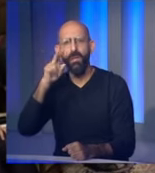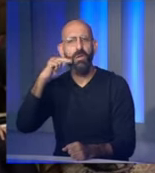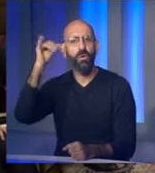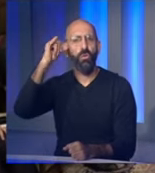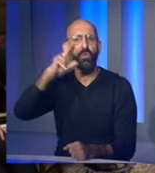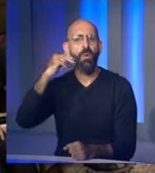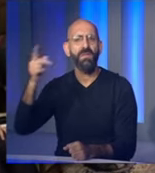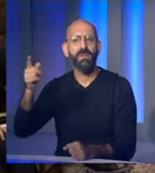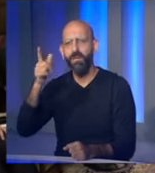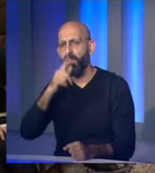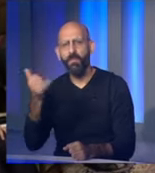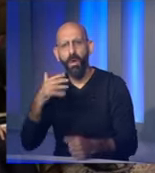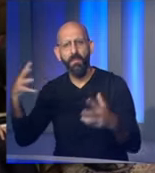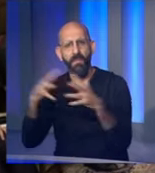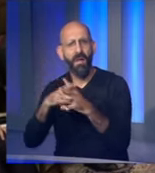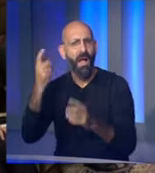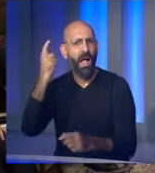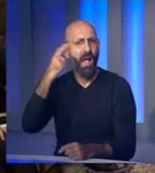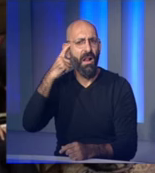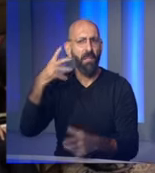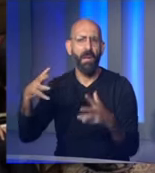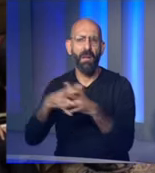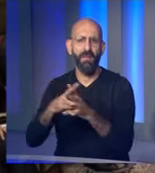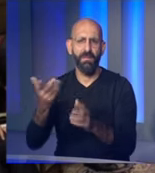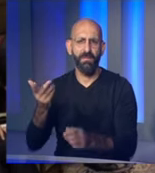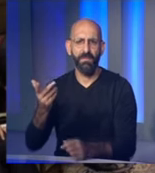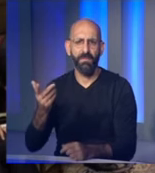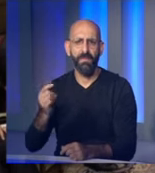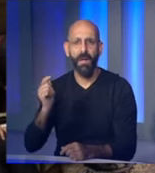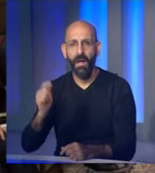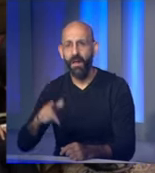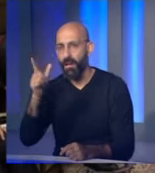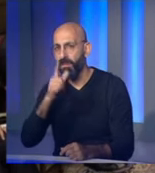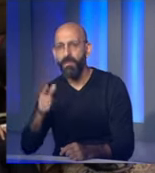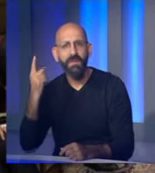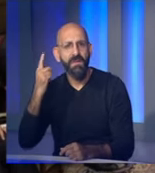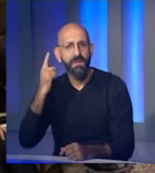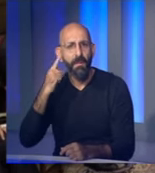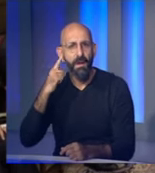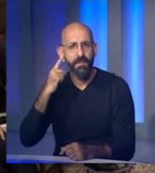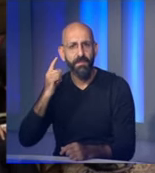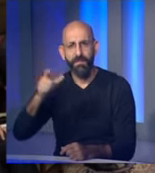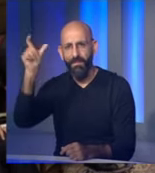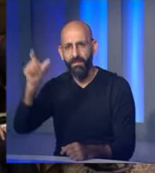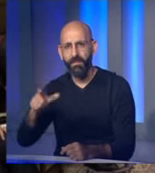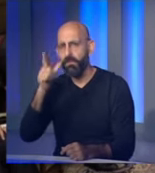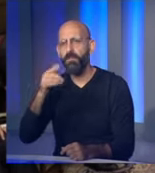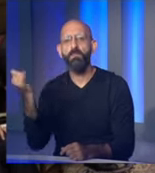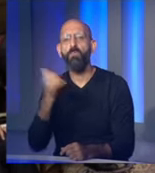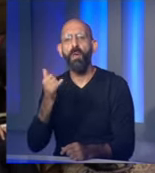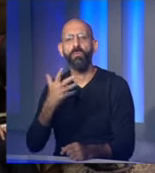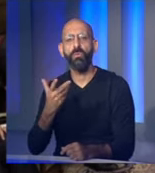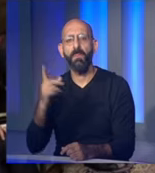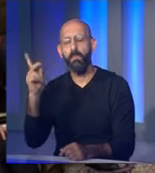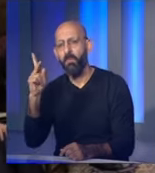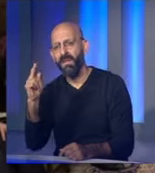بالدور الذي يلعبه شيخ العقل المحوري في تقريب المسافات بقوه العقل وسديد الحكمه وقال صاحب السماحه نعلم انكم